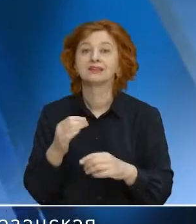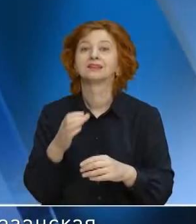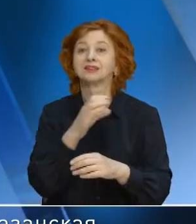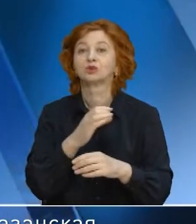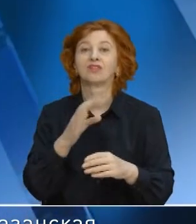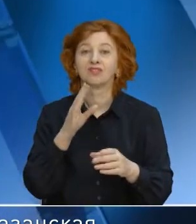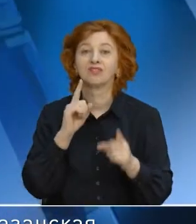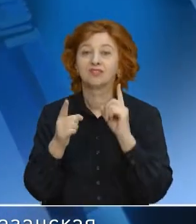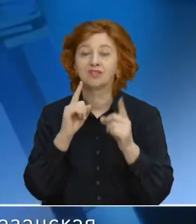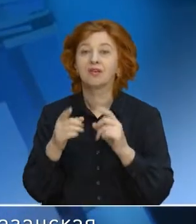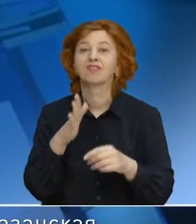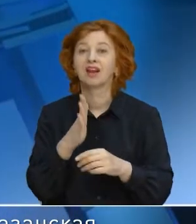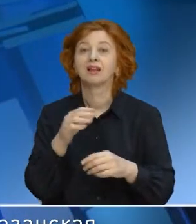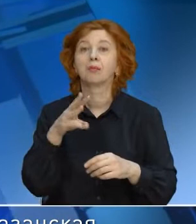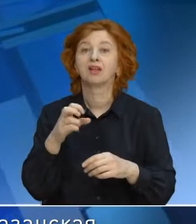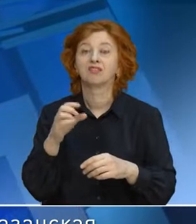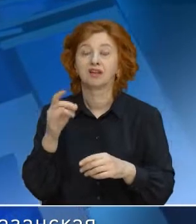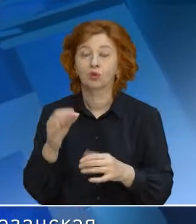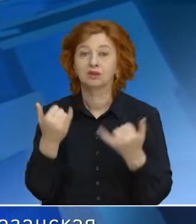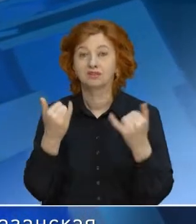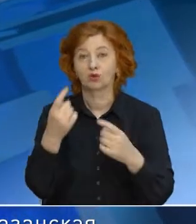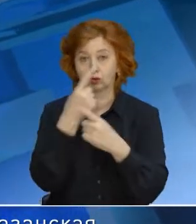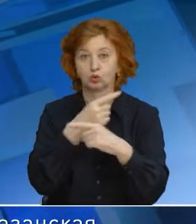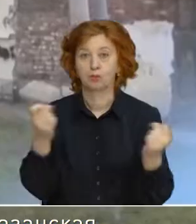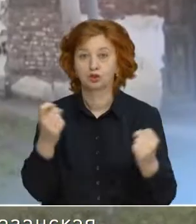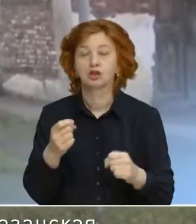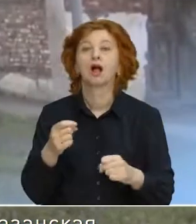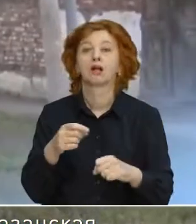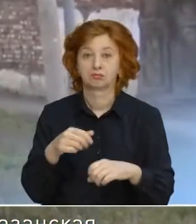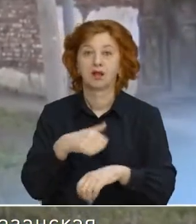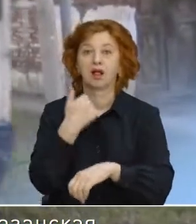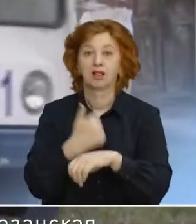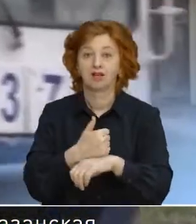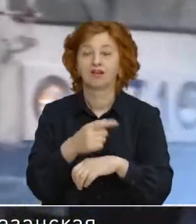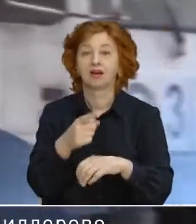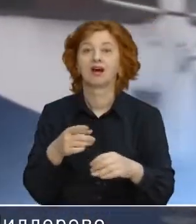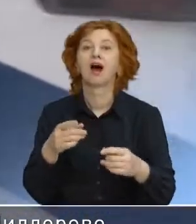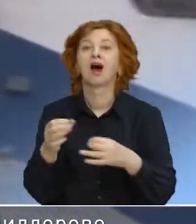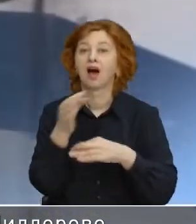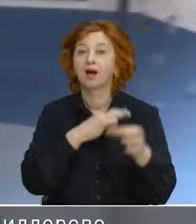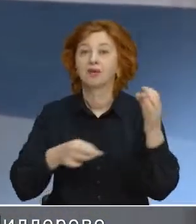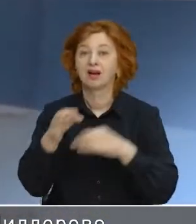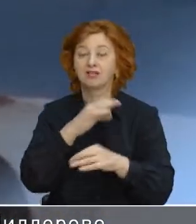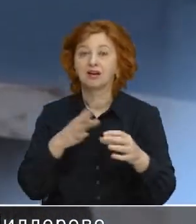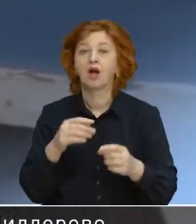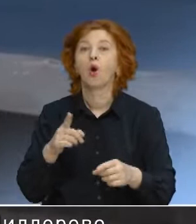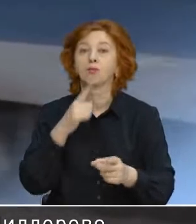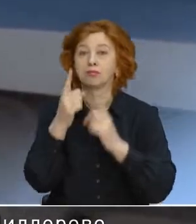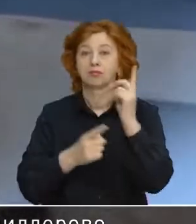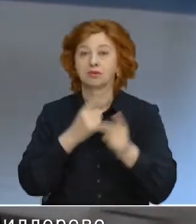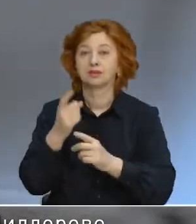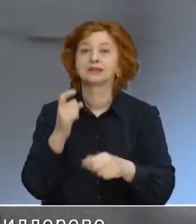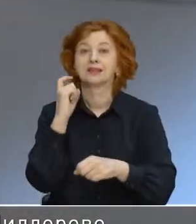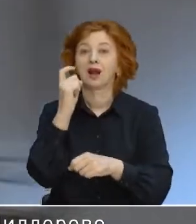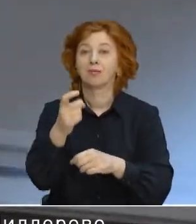РФ Валентина Матвиенко. Об этом сегодня сообщает портал правительства региона. Речь шла о проекте модернизации